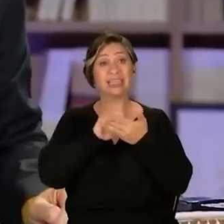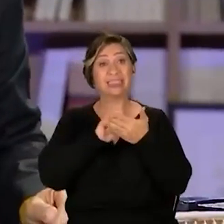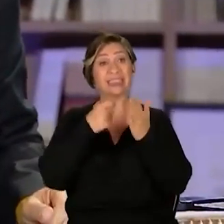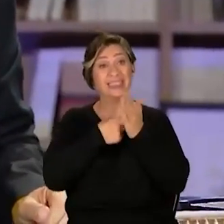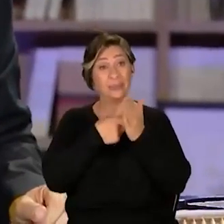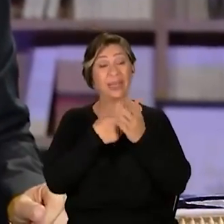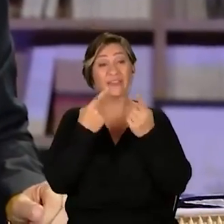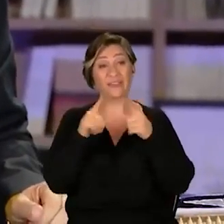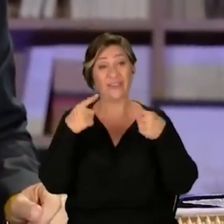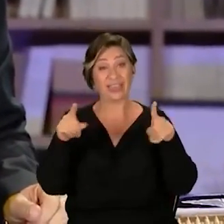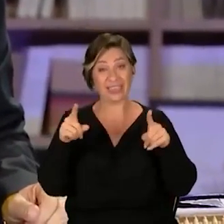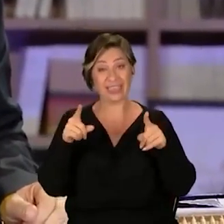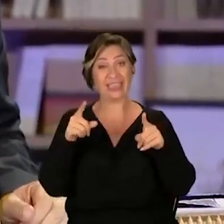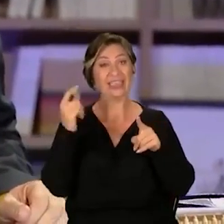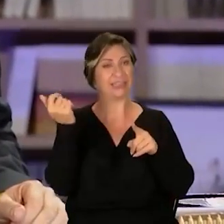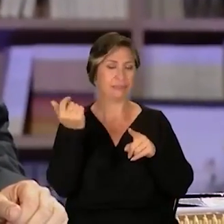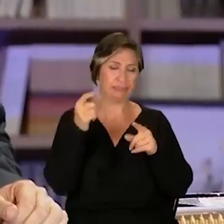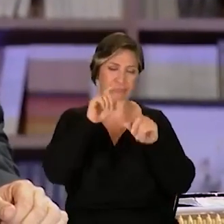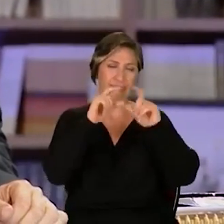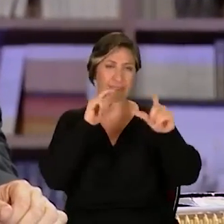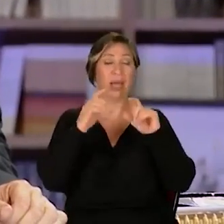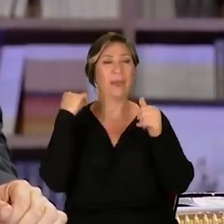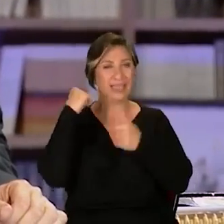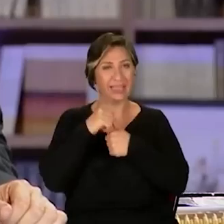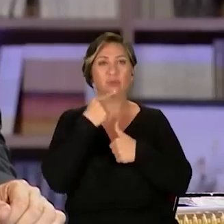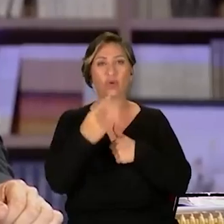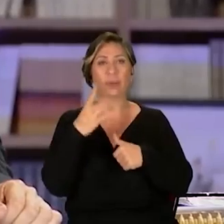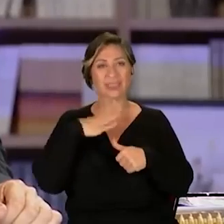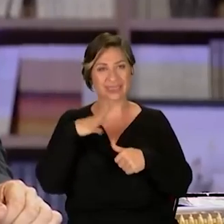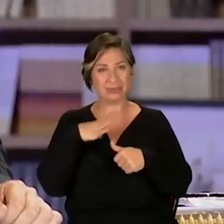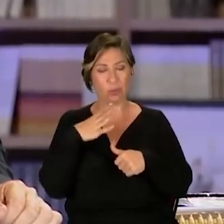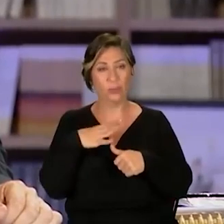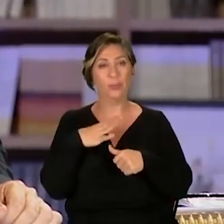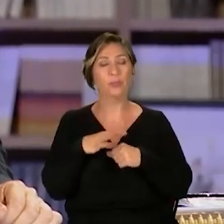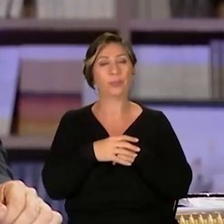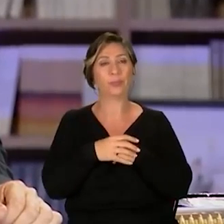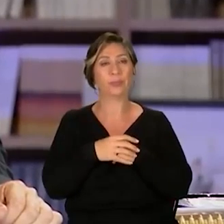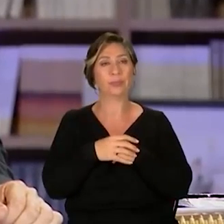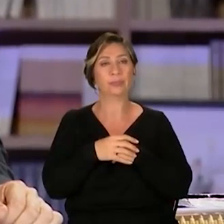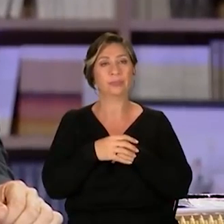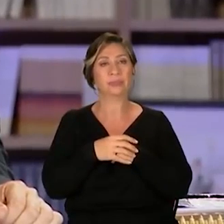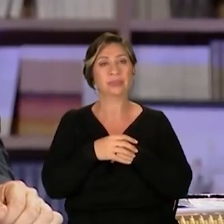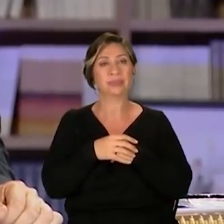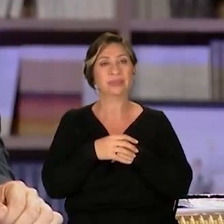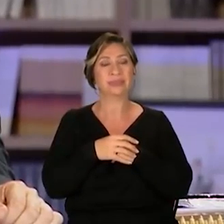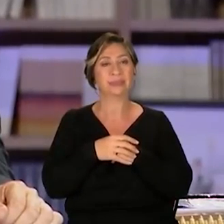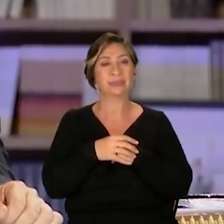isimlerini çeşitli kereler. Ama yine de hemen söyleyeyim